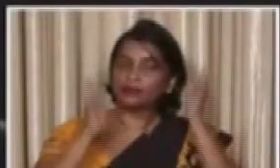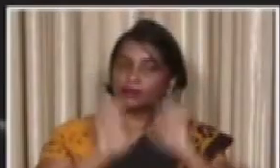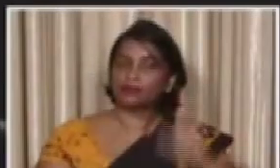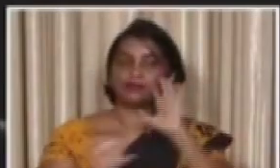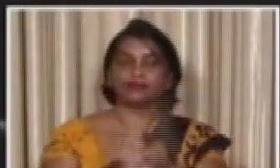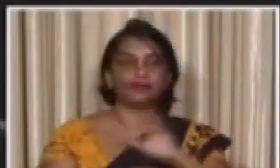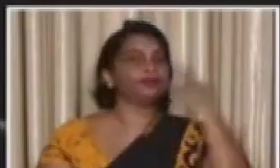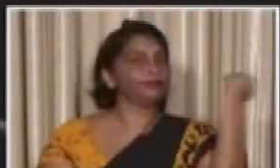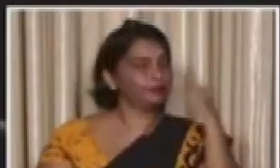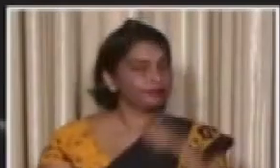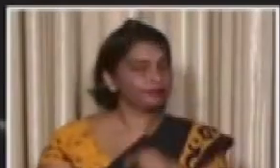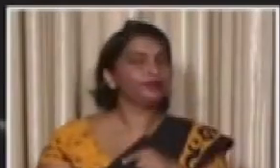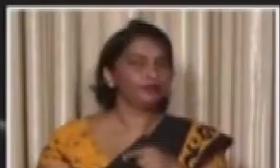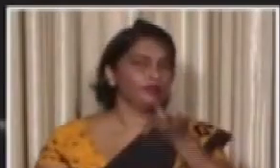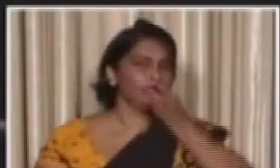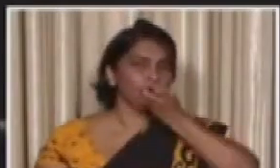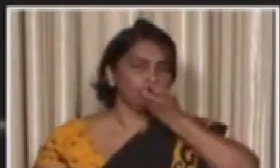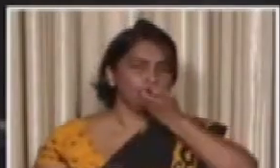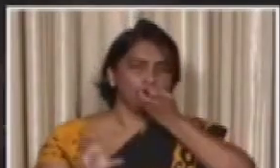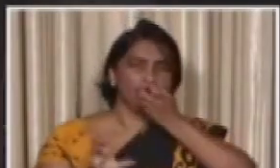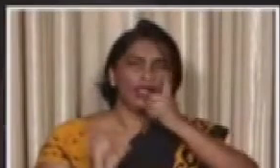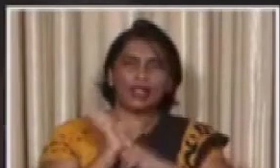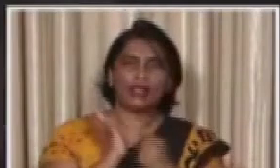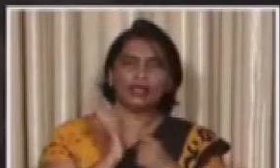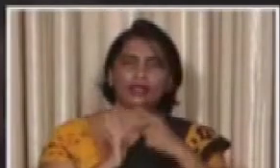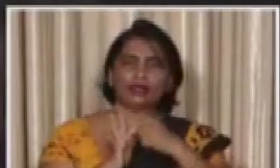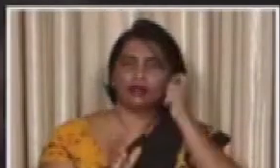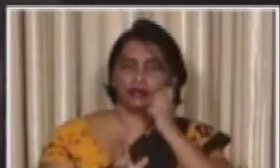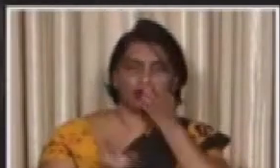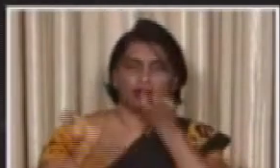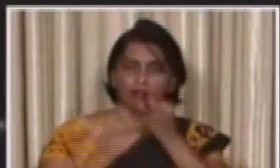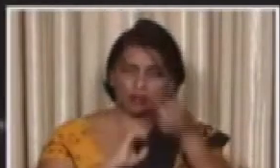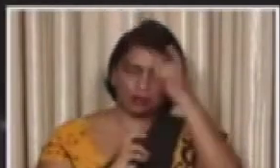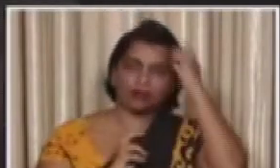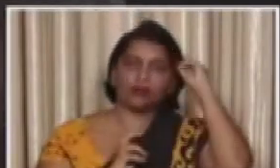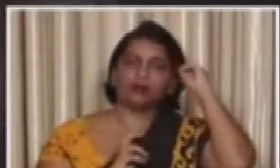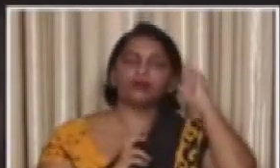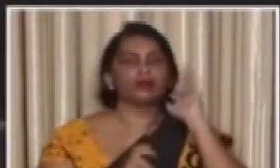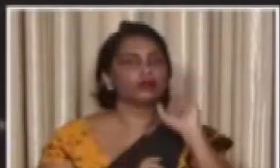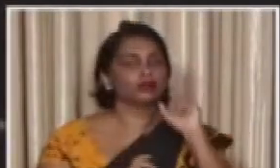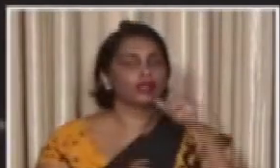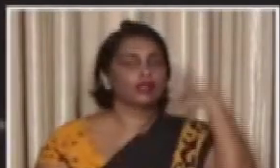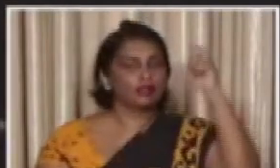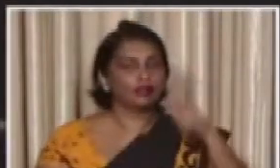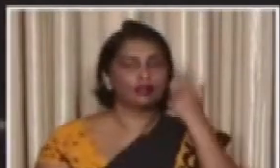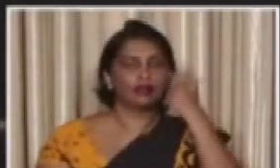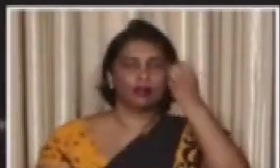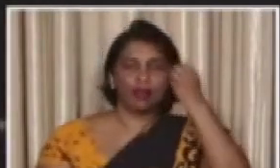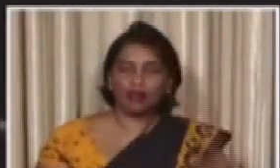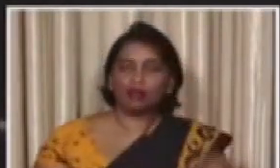ප්‍රචාරක රැස්වීමේදී එල්ල වුණ LTT ත්‍රස්තවාදී බෝම්බ ප්‍රහාරයෙන් චන්ද්‍රිකා මැතිනියගේ ඇහැක්